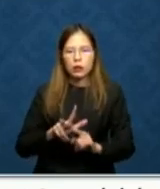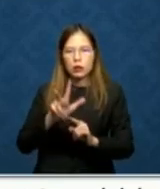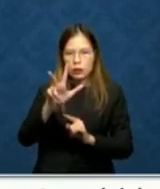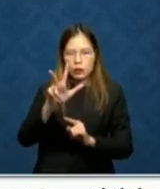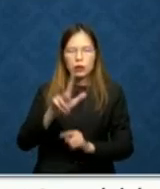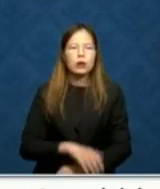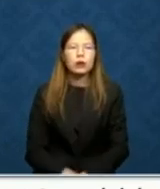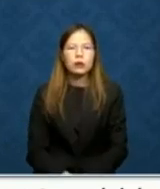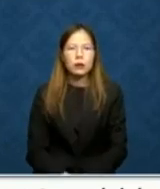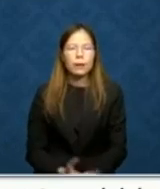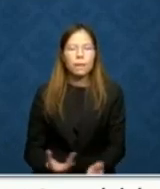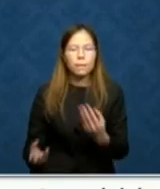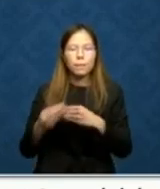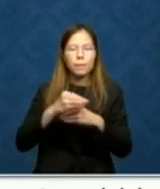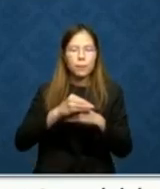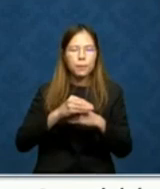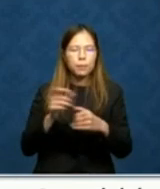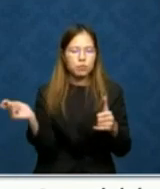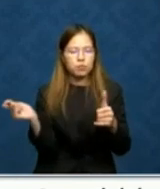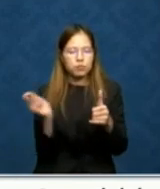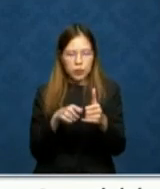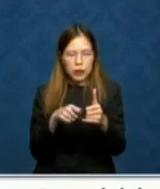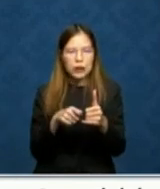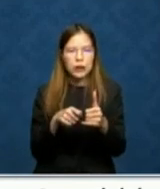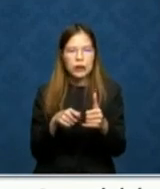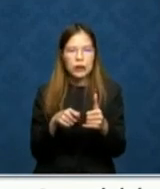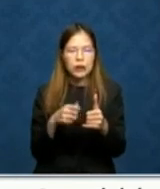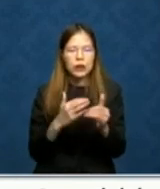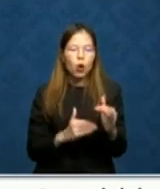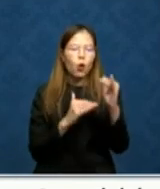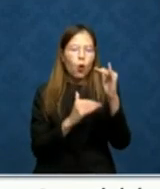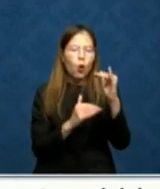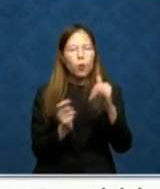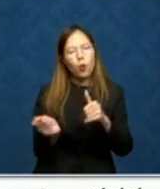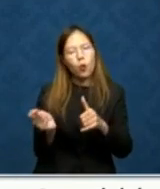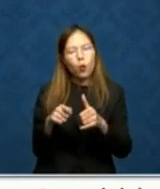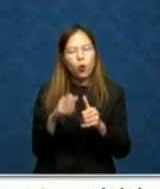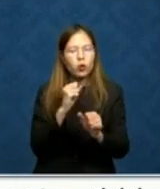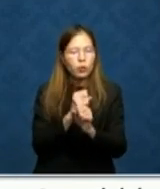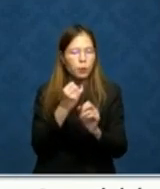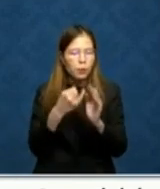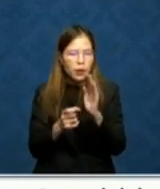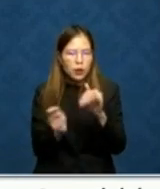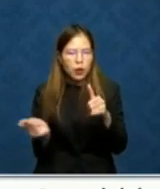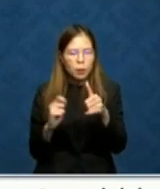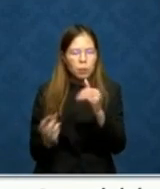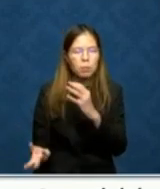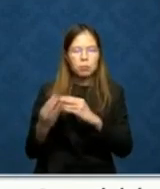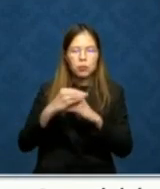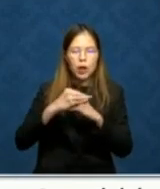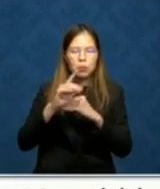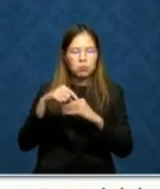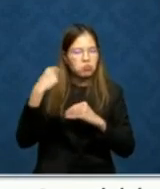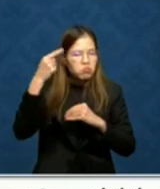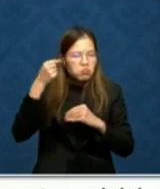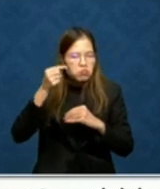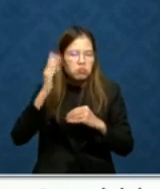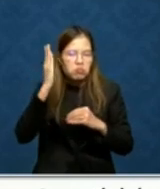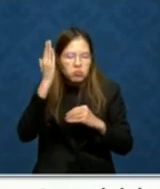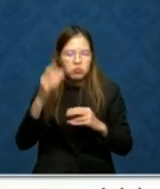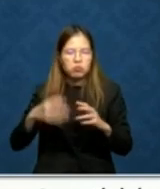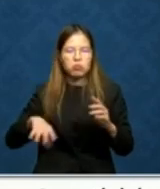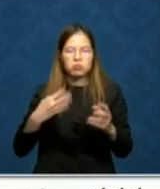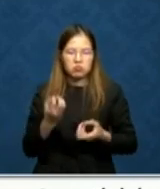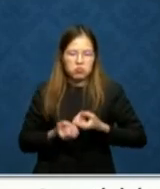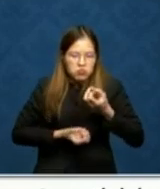ะคะเราเพิ่มฐานความผิดการคุกคามทางเพศและกำหนดบทลงโทษซึ่งความผิดฐานคุกคามทางเพศนั้นหมายถึงการแส